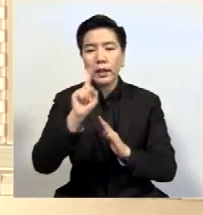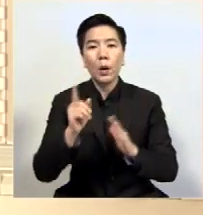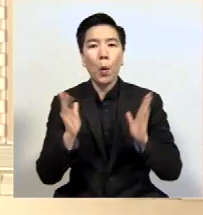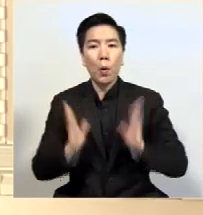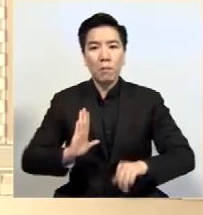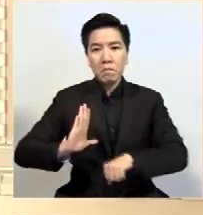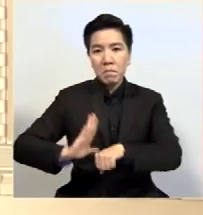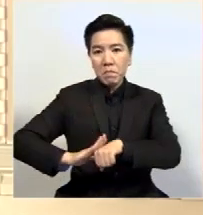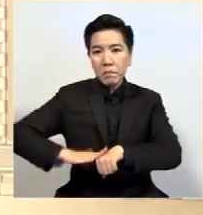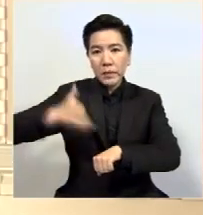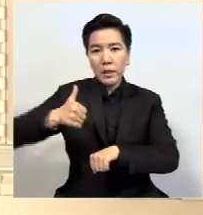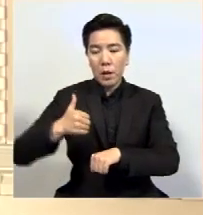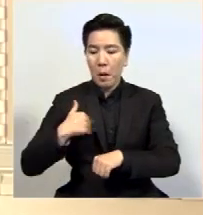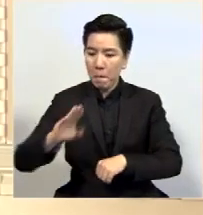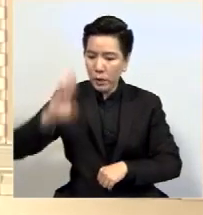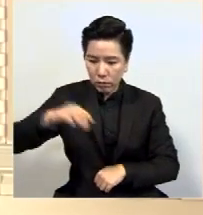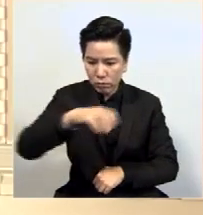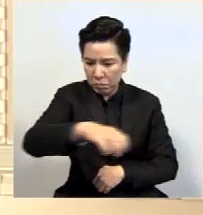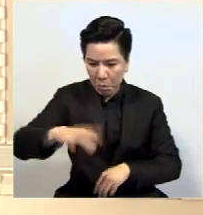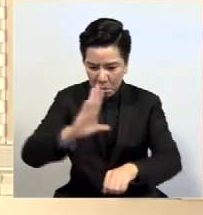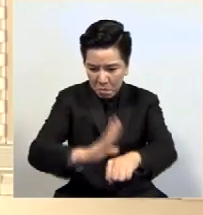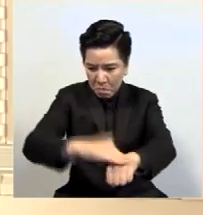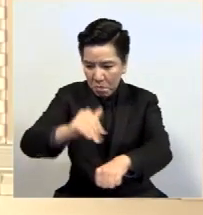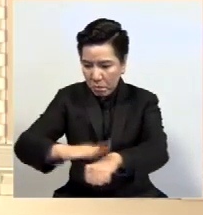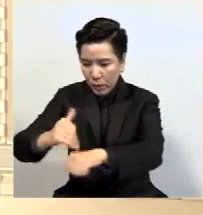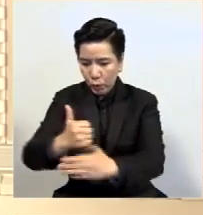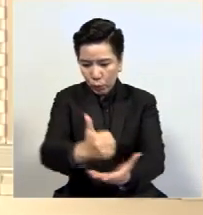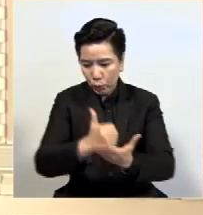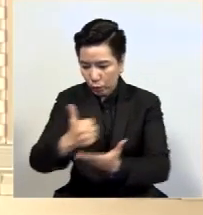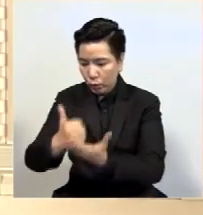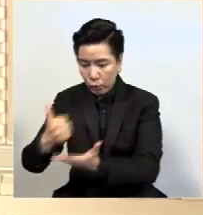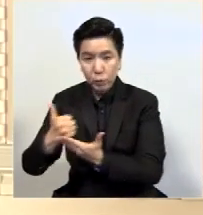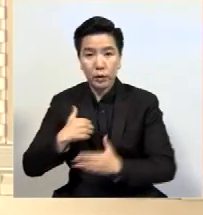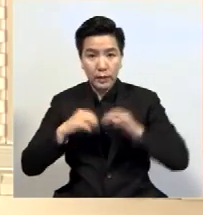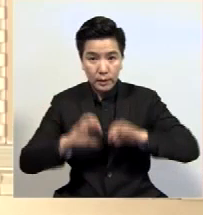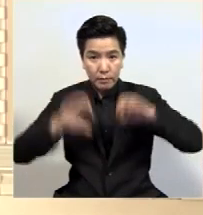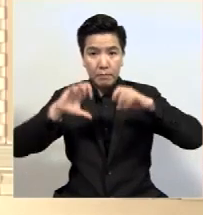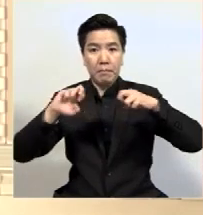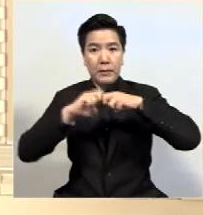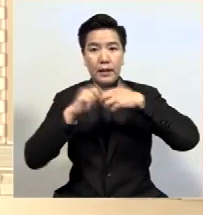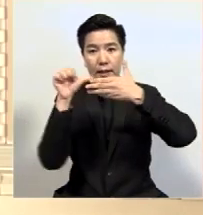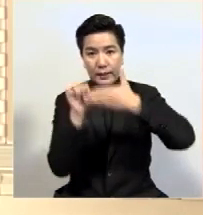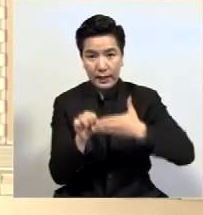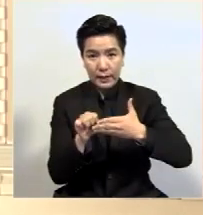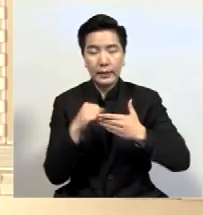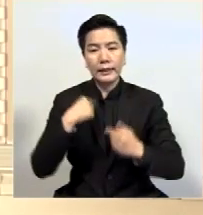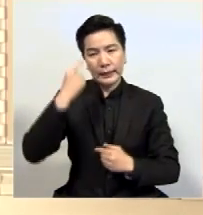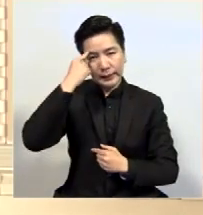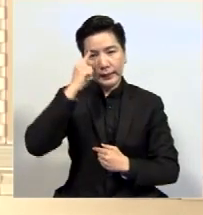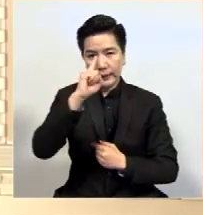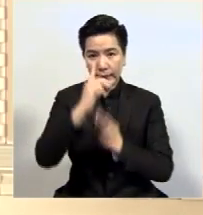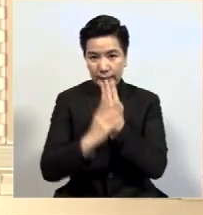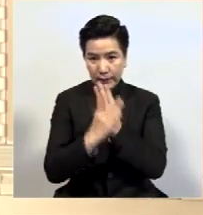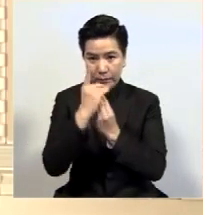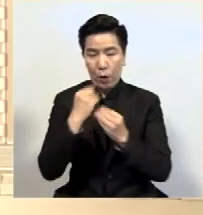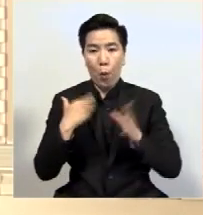อยู่ในภาคเอกชนและภาคประชาสังคมที่พร้อมจะช่วยรัฐบาลแก้ไขปัญหาภายใน1สัปดาห์ผม